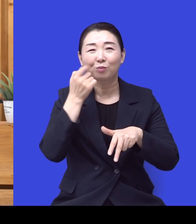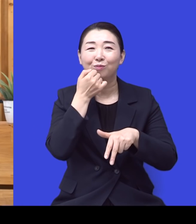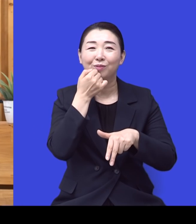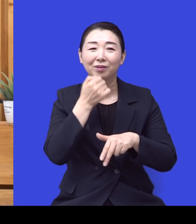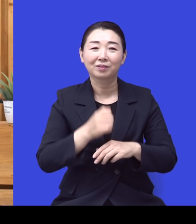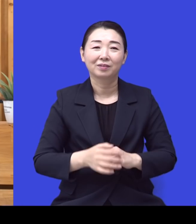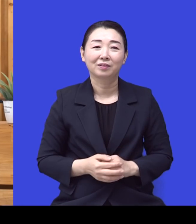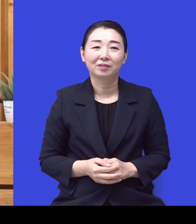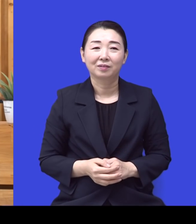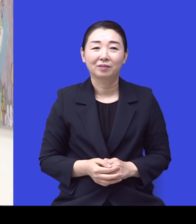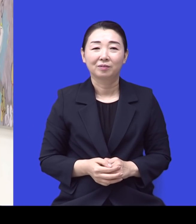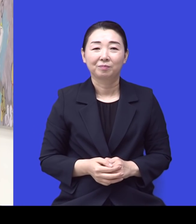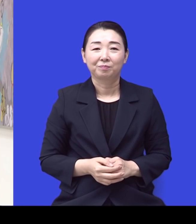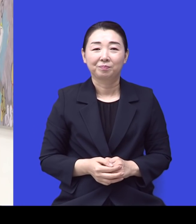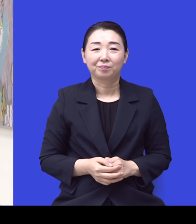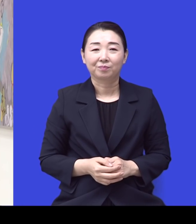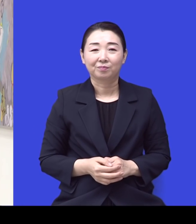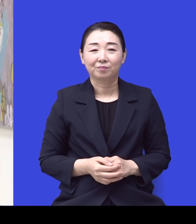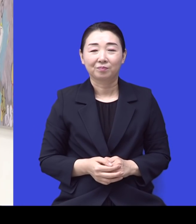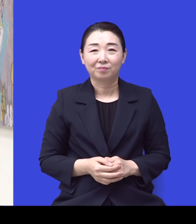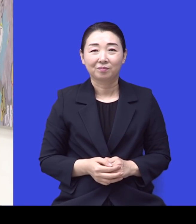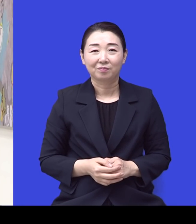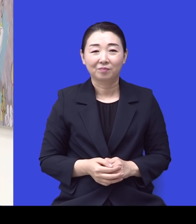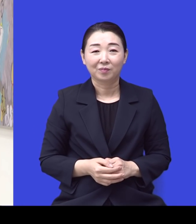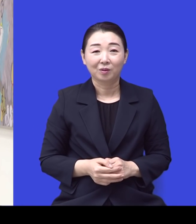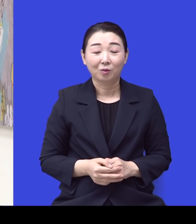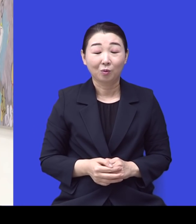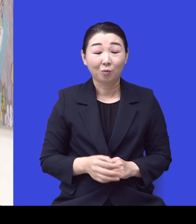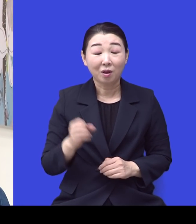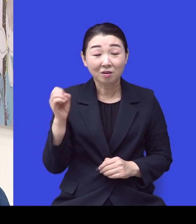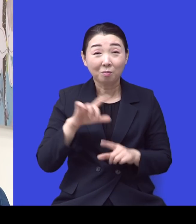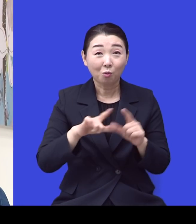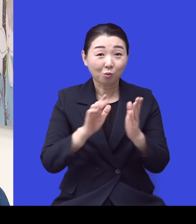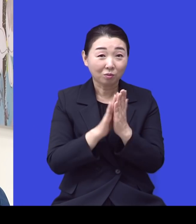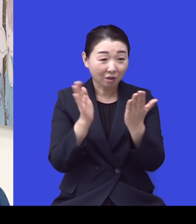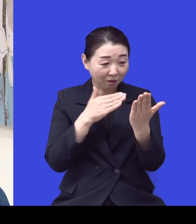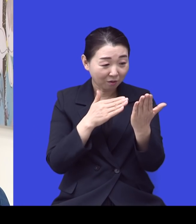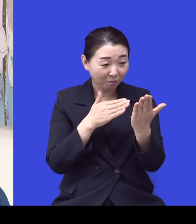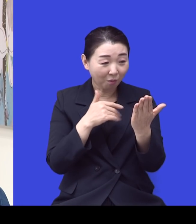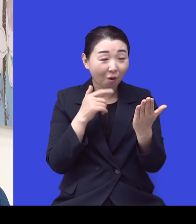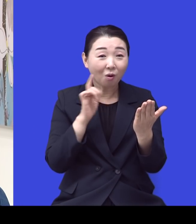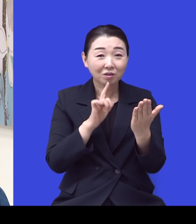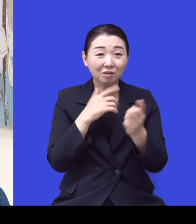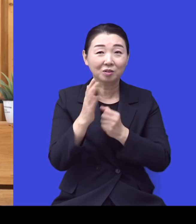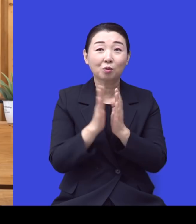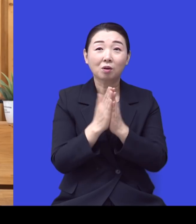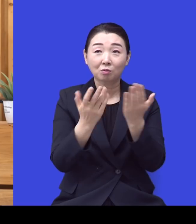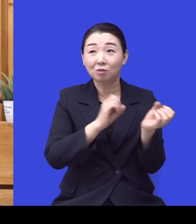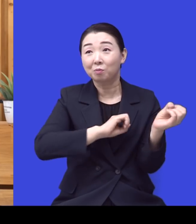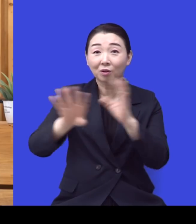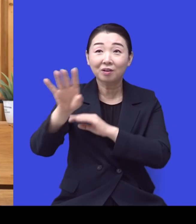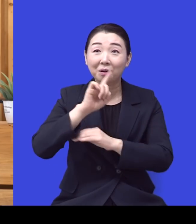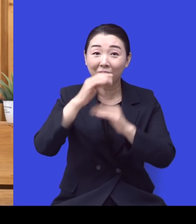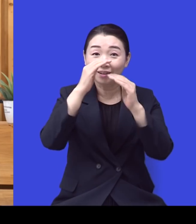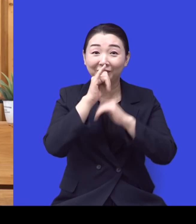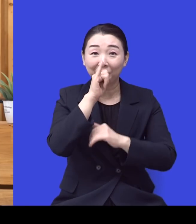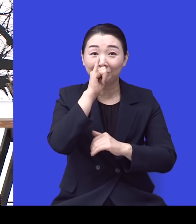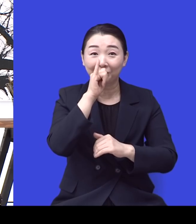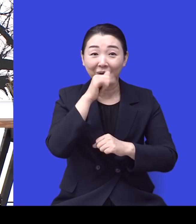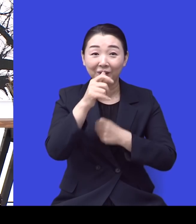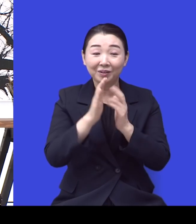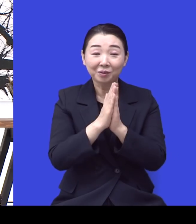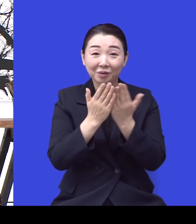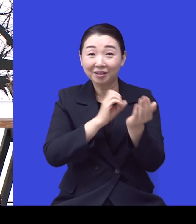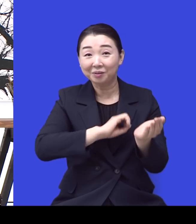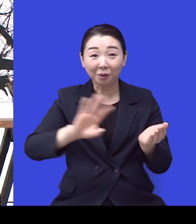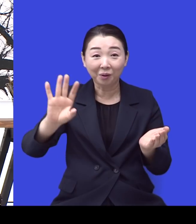예. 너무 그렇게 걸러지지 않은 책 내용도 있어서 성경책을 집어던져라 이런 내용도 있었어요. 그래서 제가 성경책을 효과가